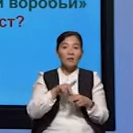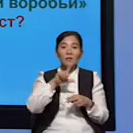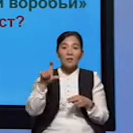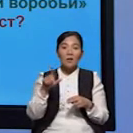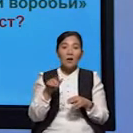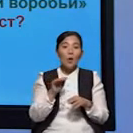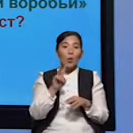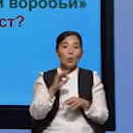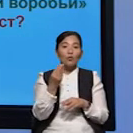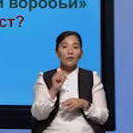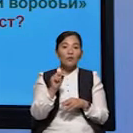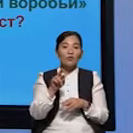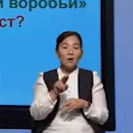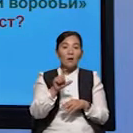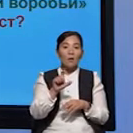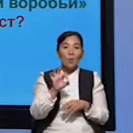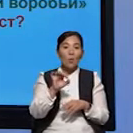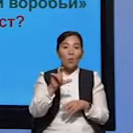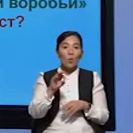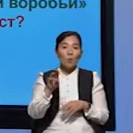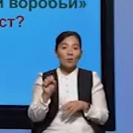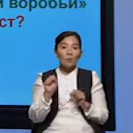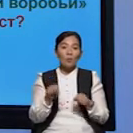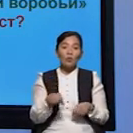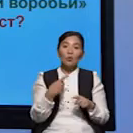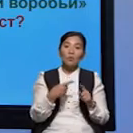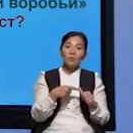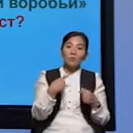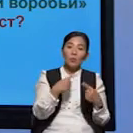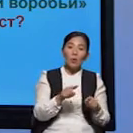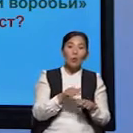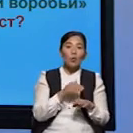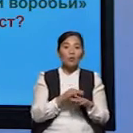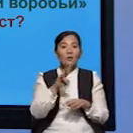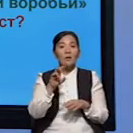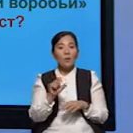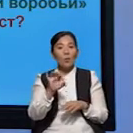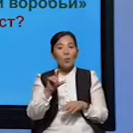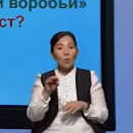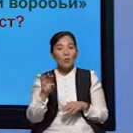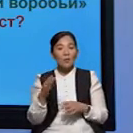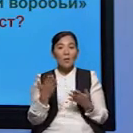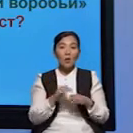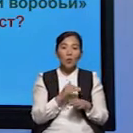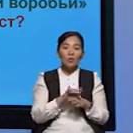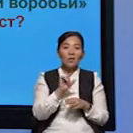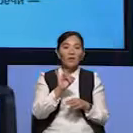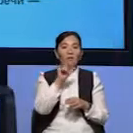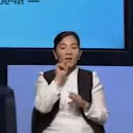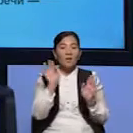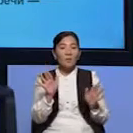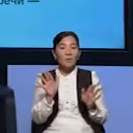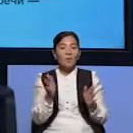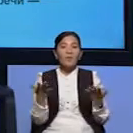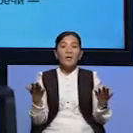текст «Кошачья охота». Но можно было бы его и назвать «Кошка на охоте» или «Кошка и воробьи». Какому